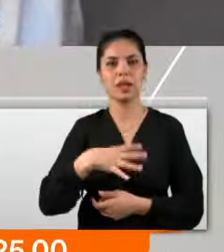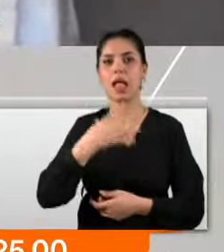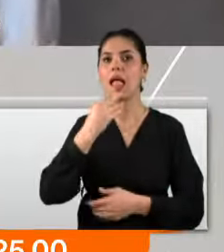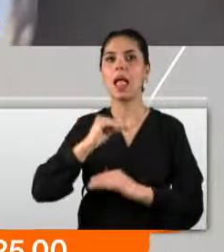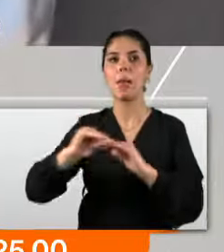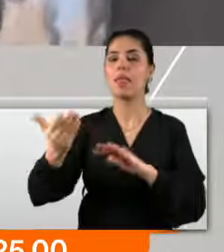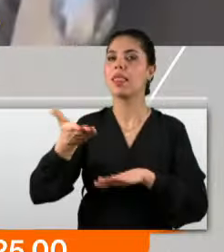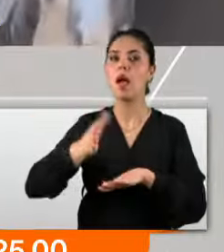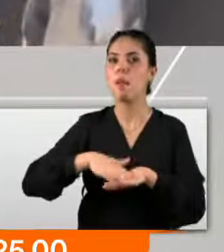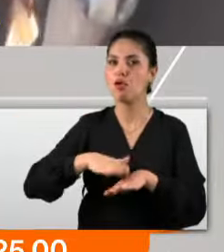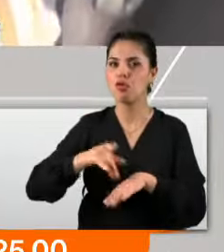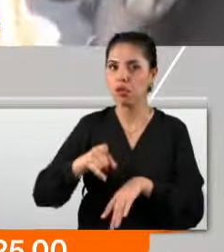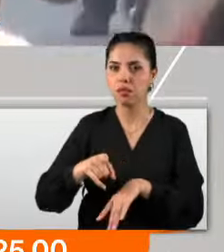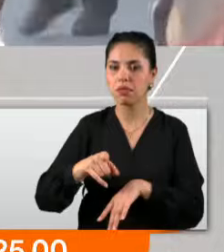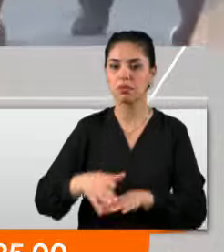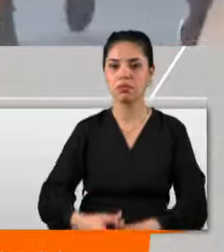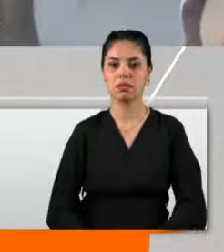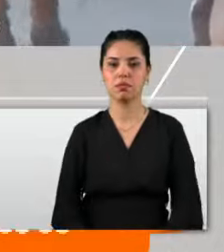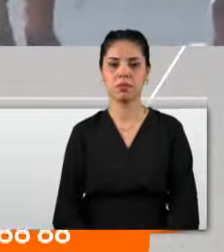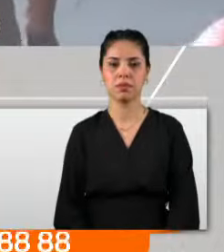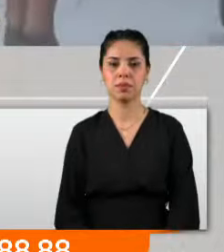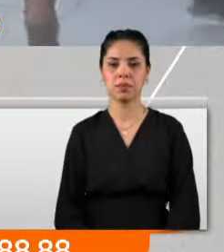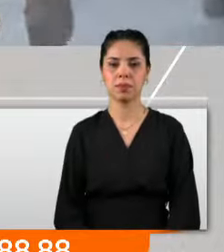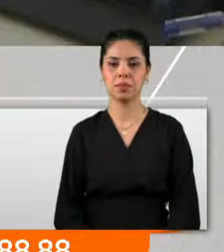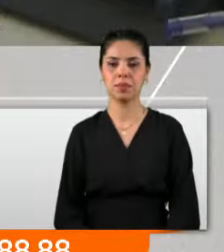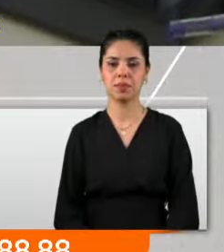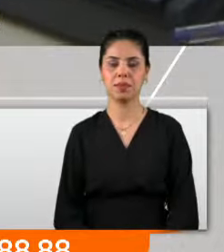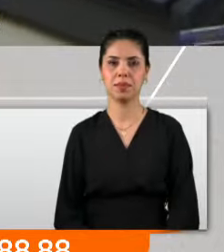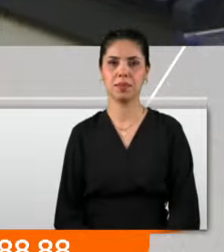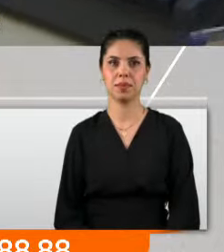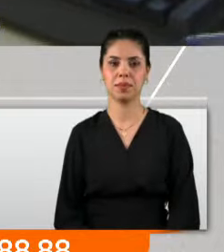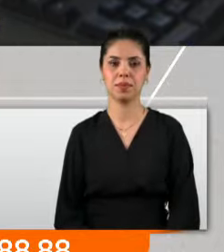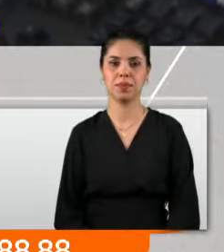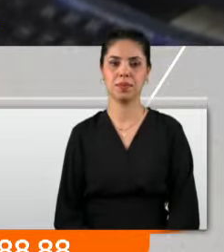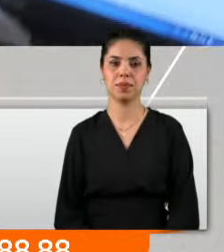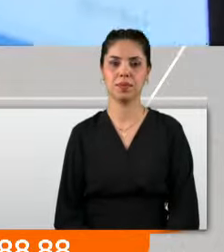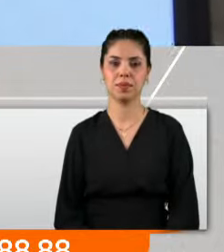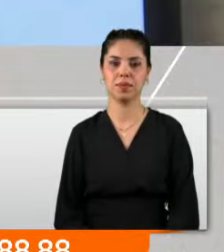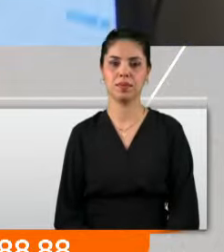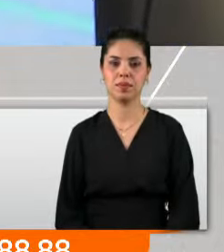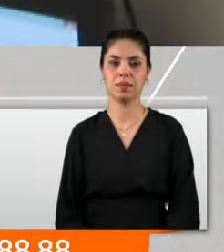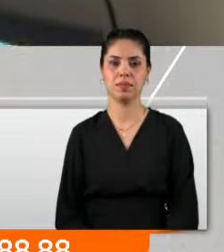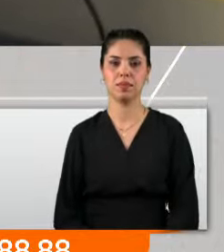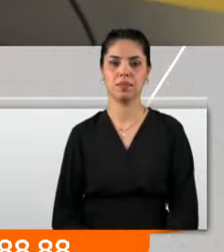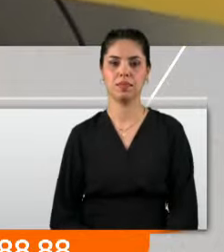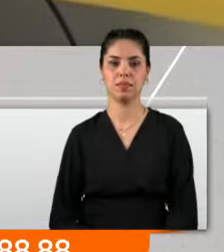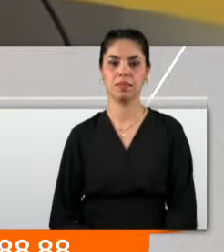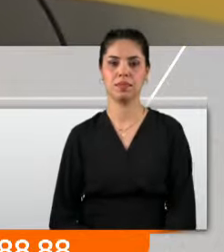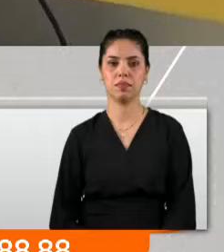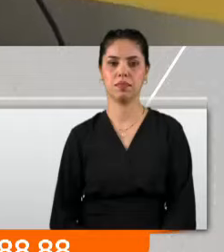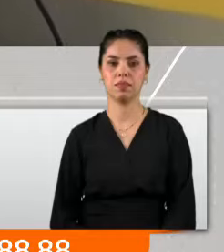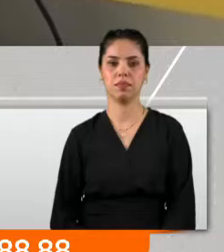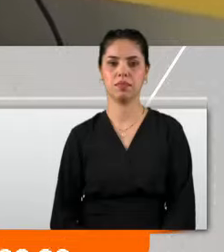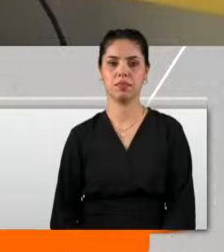yapacak? Mesela emeklimiz 2 sene önce 6 bin lira promosyon aldı. Şimdi 2 sene geçtiği için zaten 4 bin lirayı hak etmiş